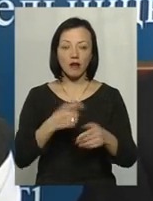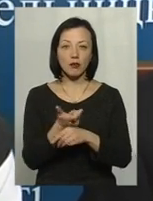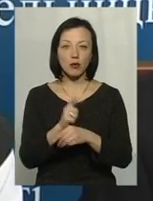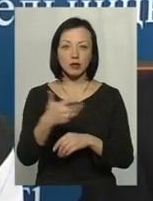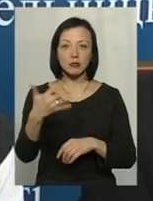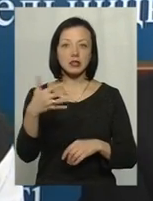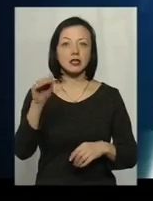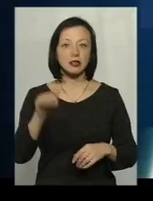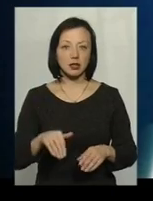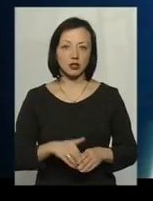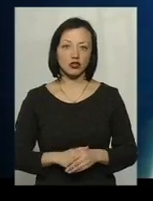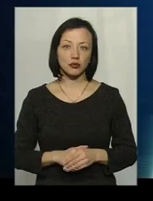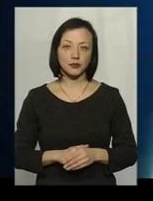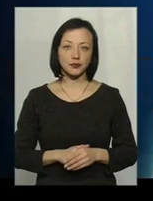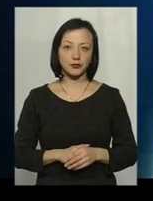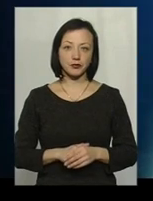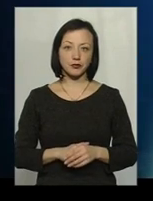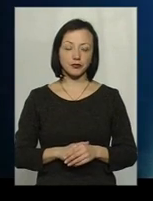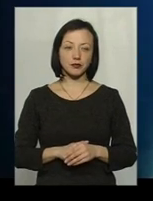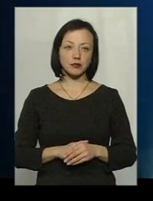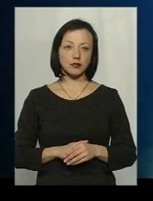50 тисяч.